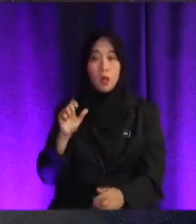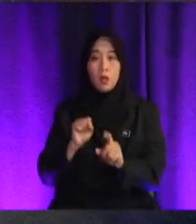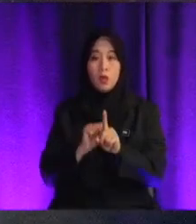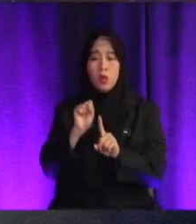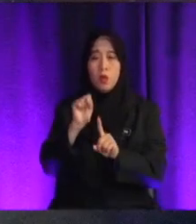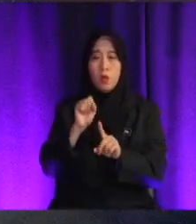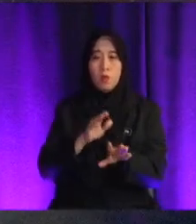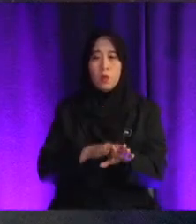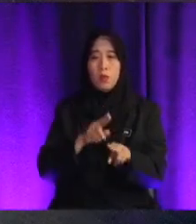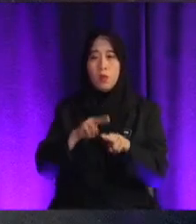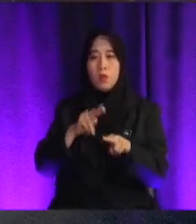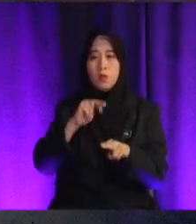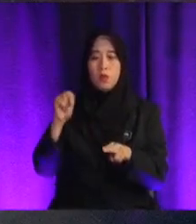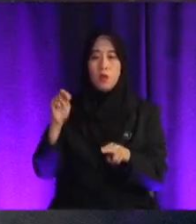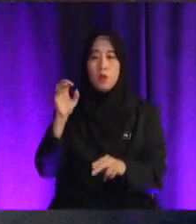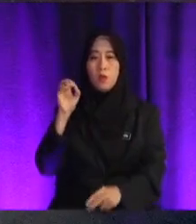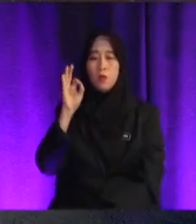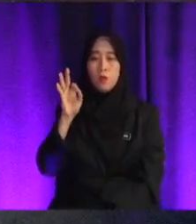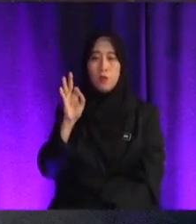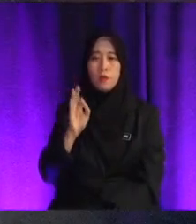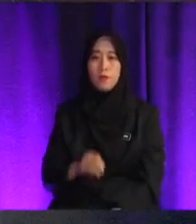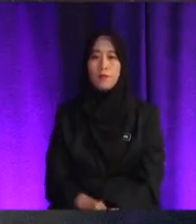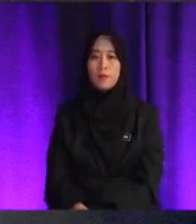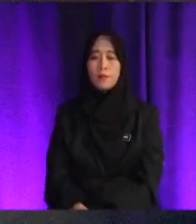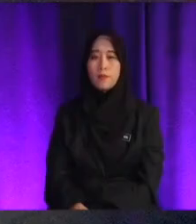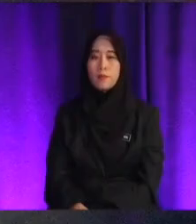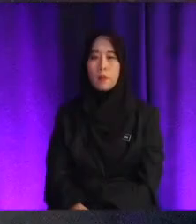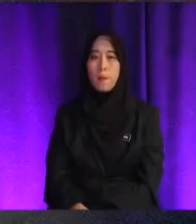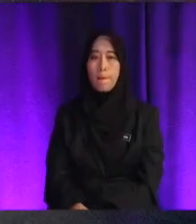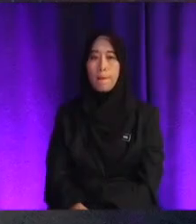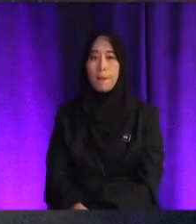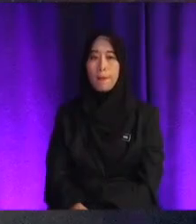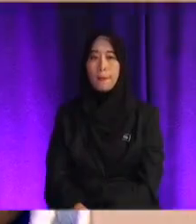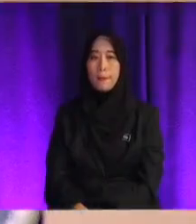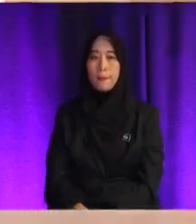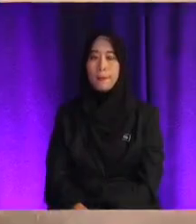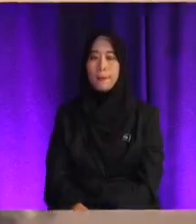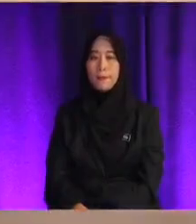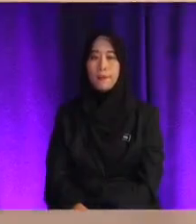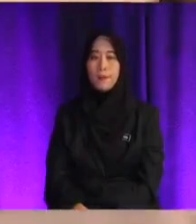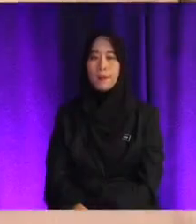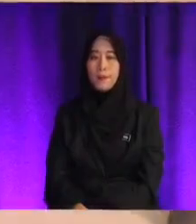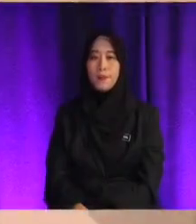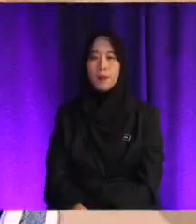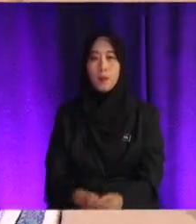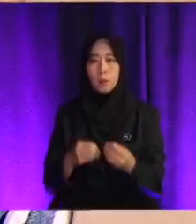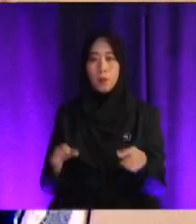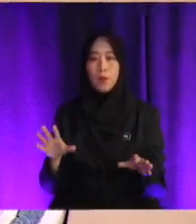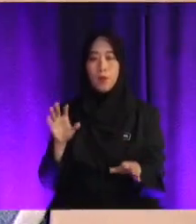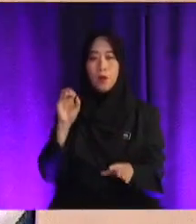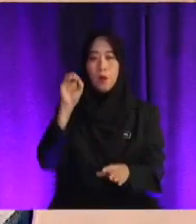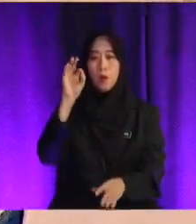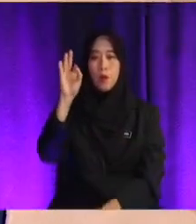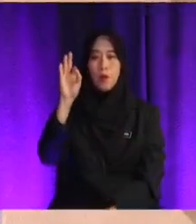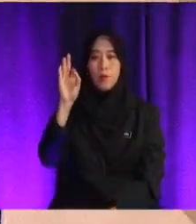off. Yang ni Aha. Okey, saya letak dekat off dulu. Okey, sudah. Okey, dah off ke? Betul? Nampak